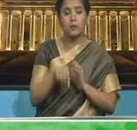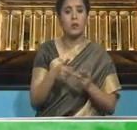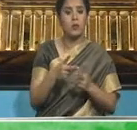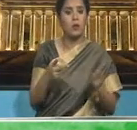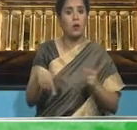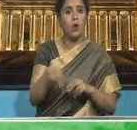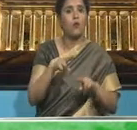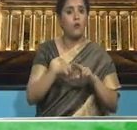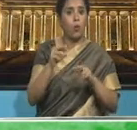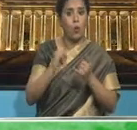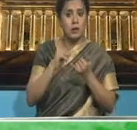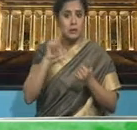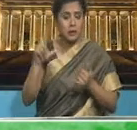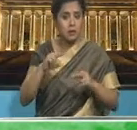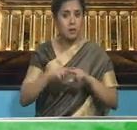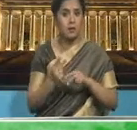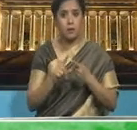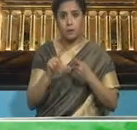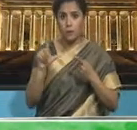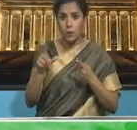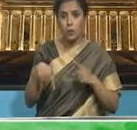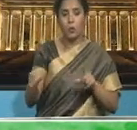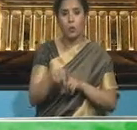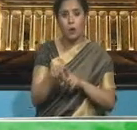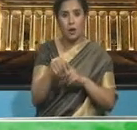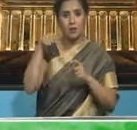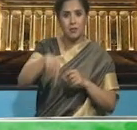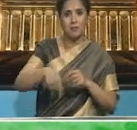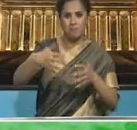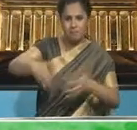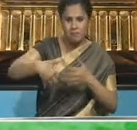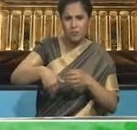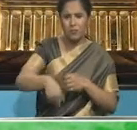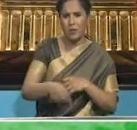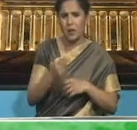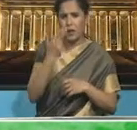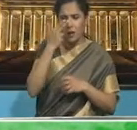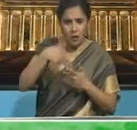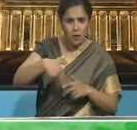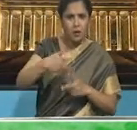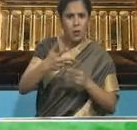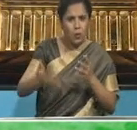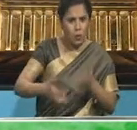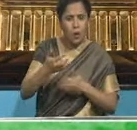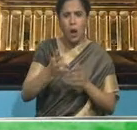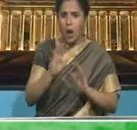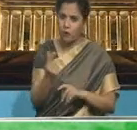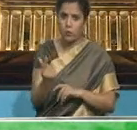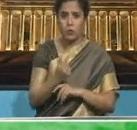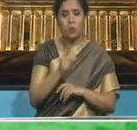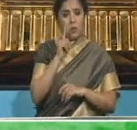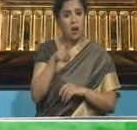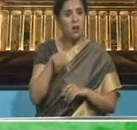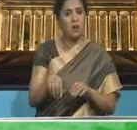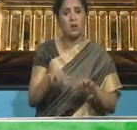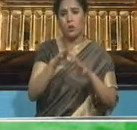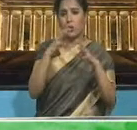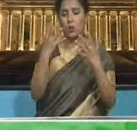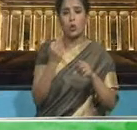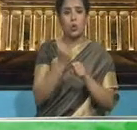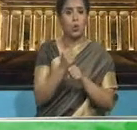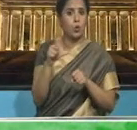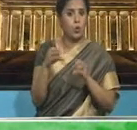का प्रयोग भी करना पड़ता है। दुर्भाग्य से ग्लोबल वार्मिंग का सबसे अधिक